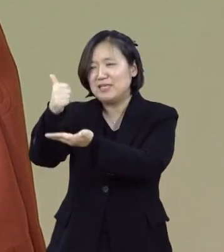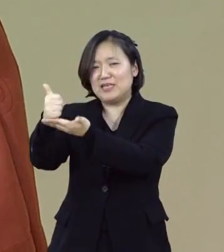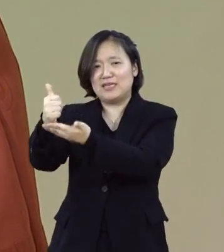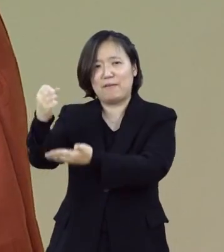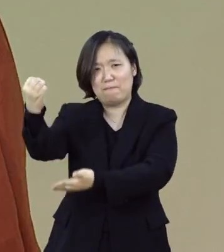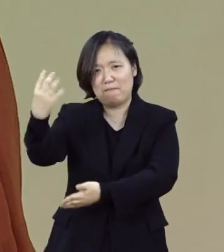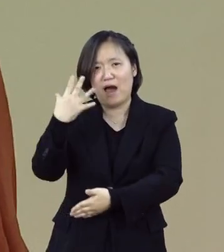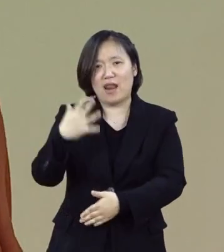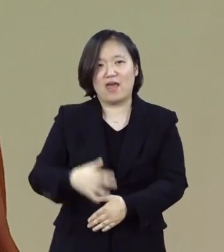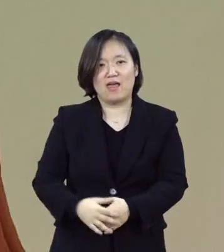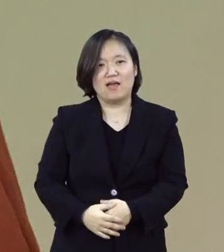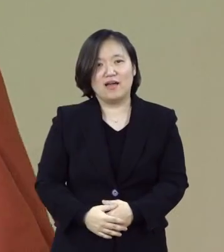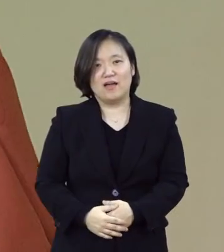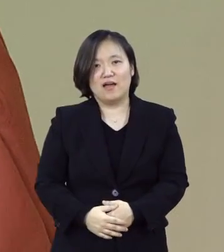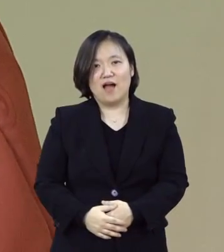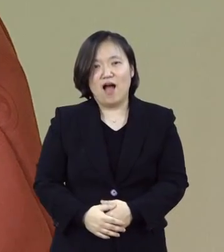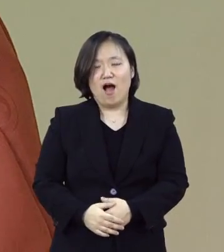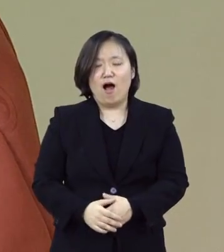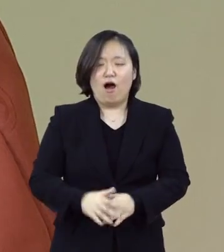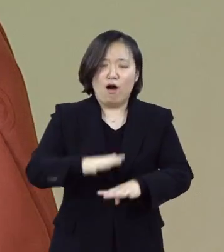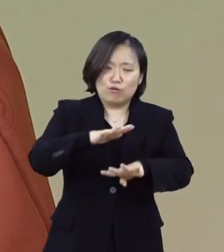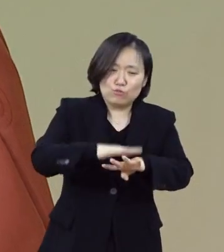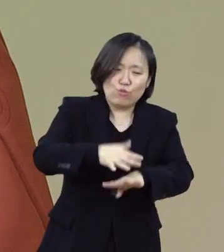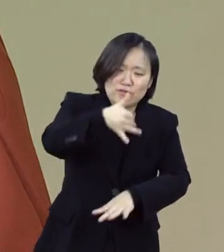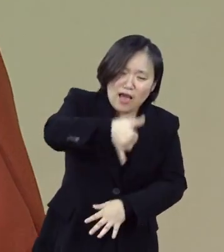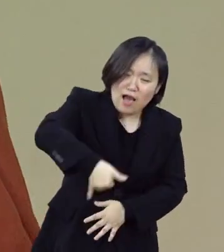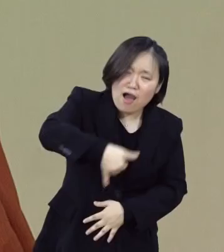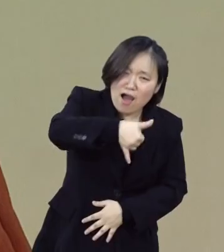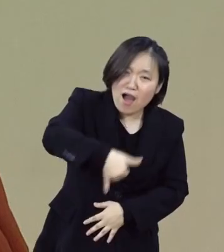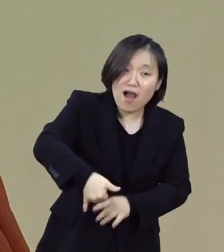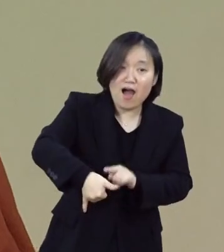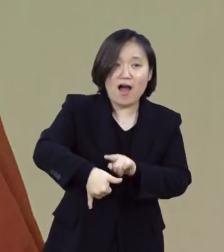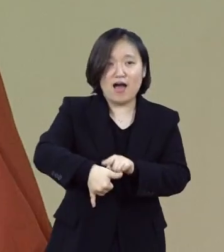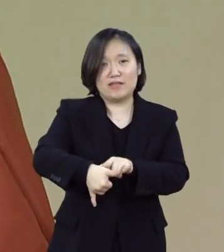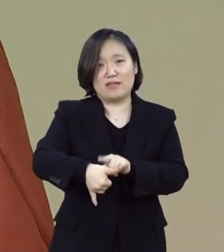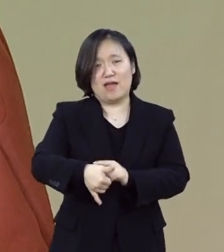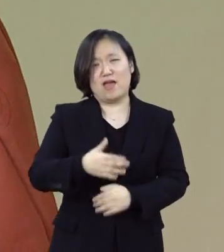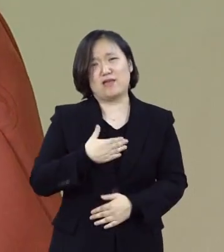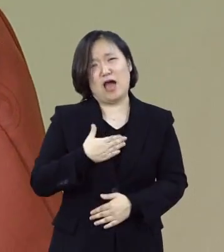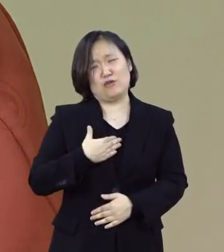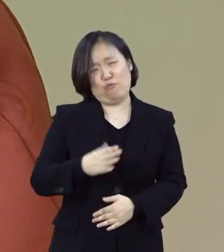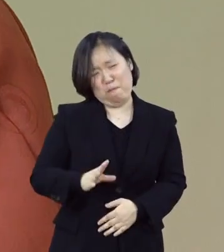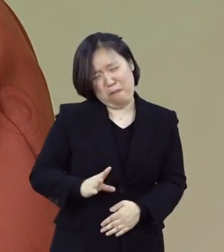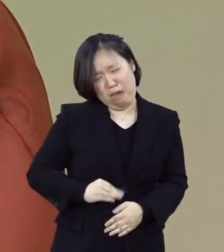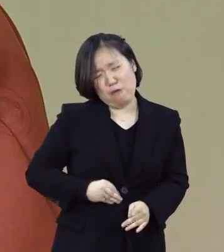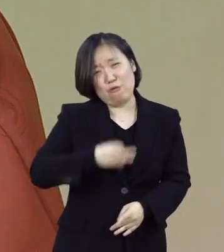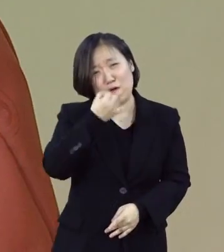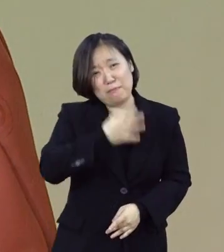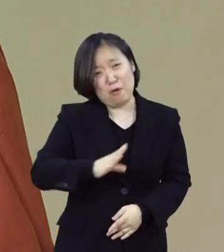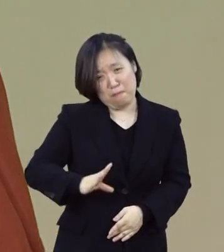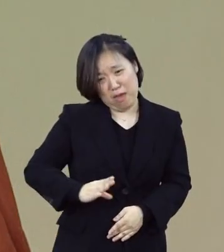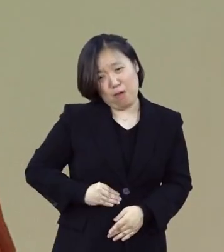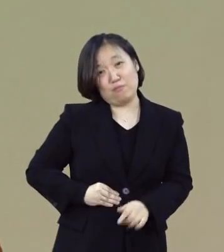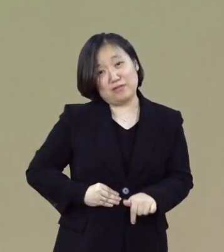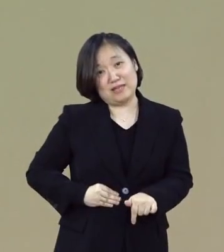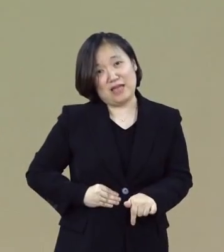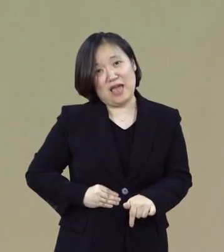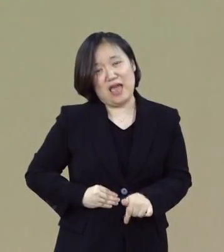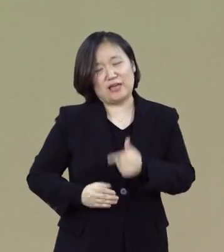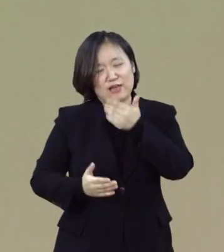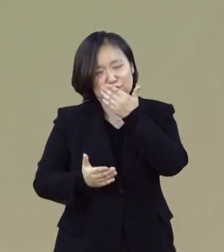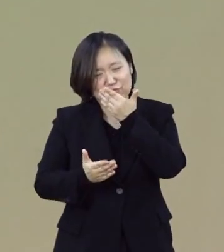아이고 우리 농사 짓는 분께서 본인도 배가 많이 고프실 텐데